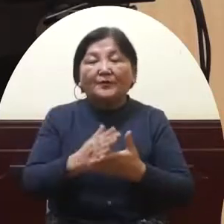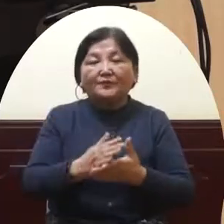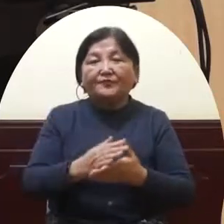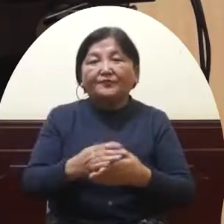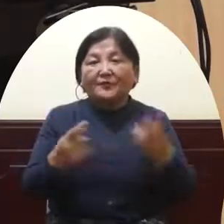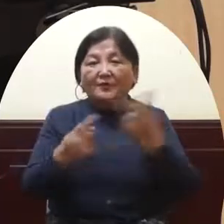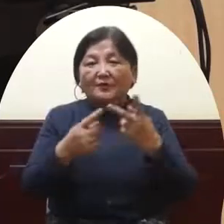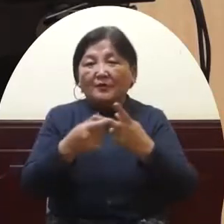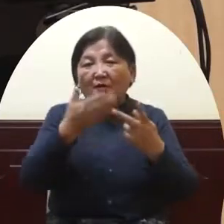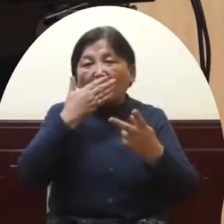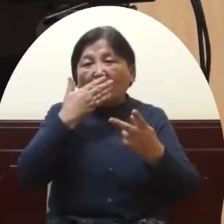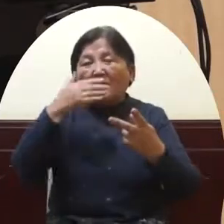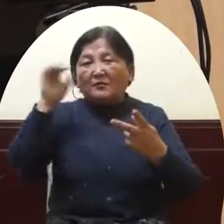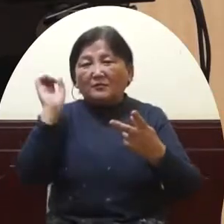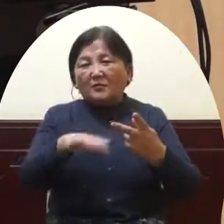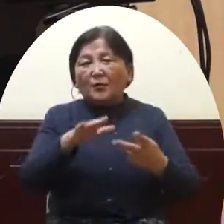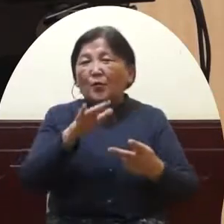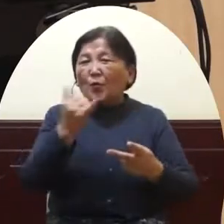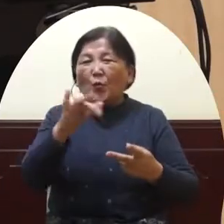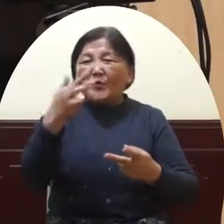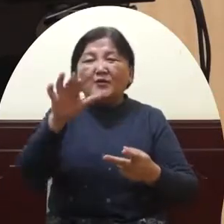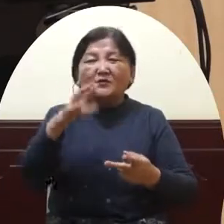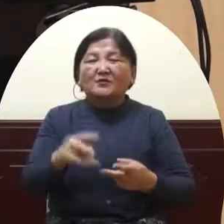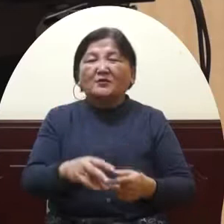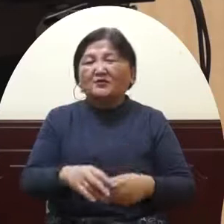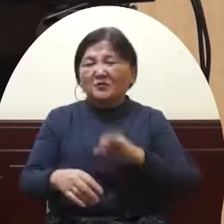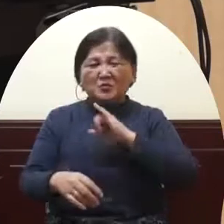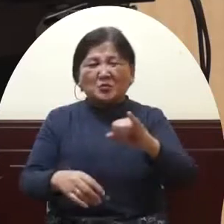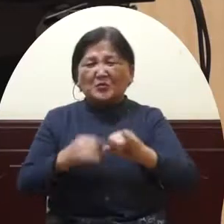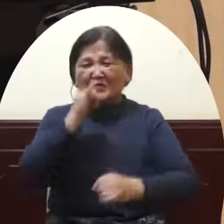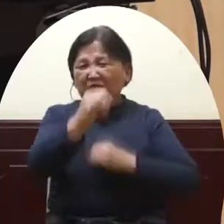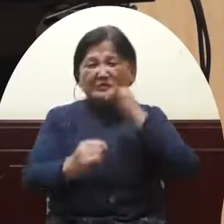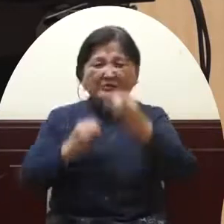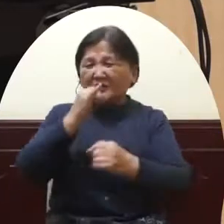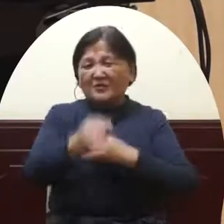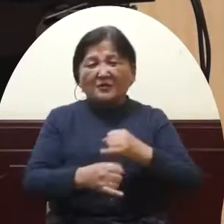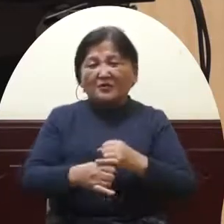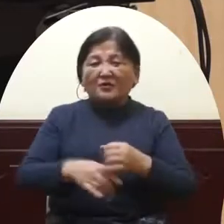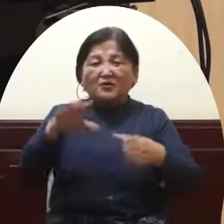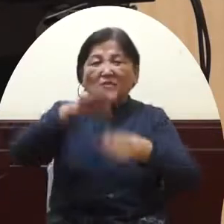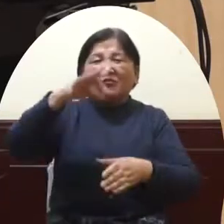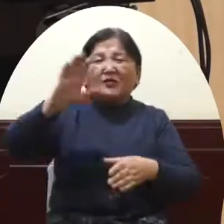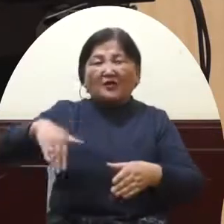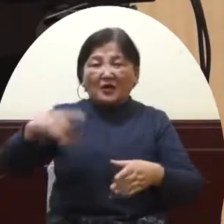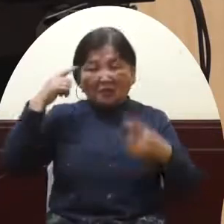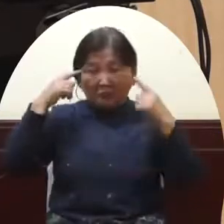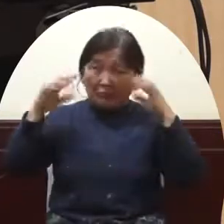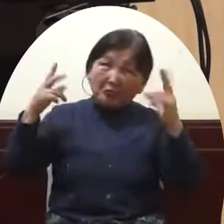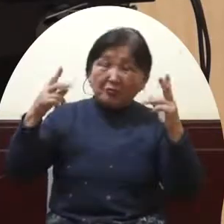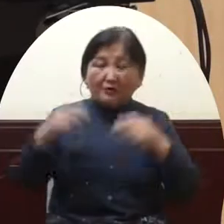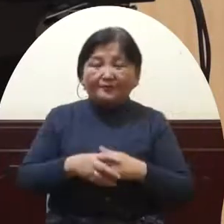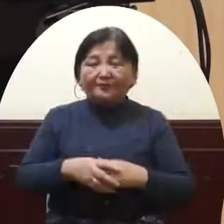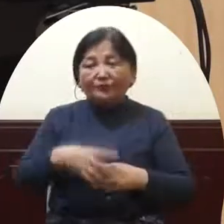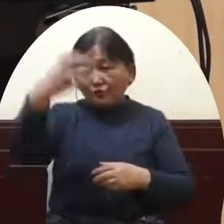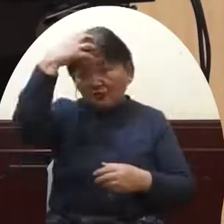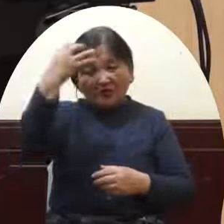мэдээлэлээс салхасан, уйдсан, зүхсэн сонгуулийнхаа дараа эргэлдсэн тэгээд эргээд төр засагдаа үйл